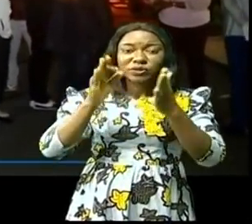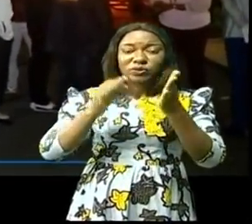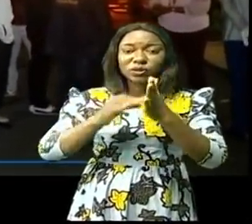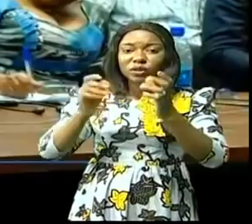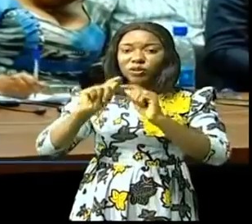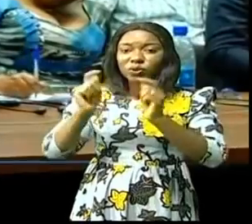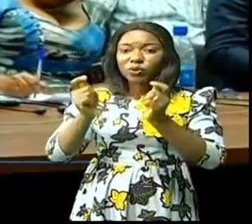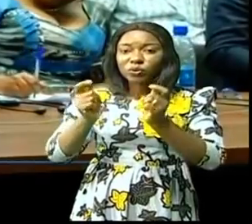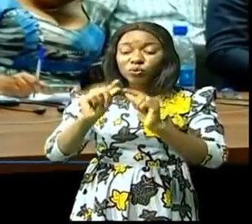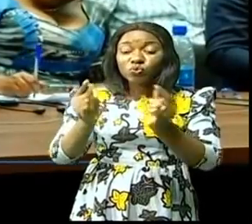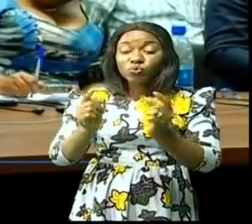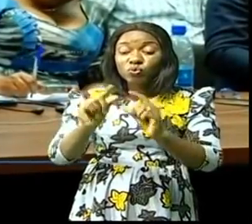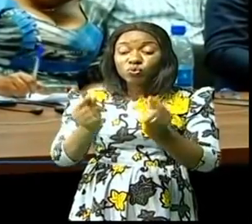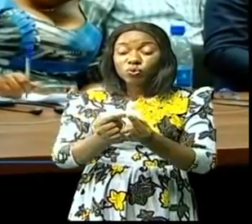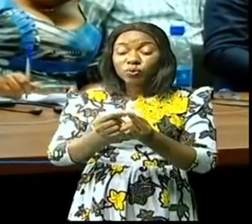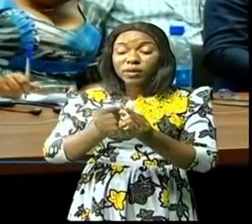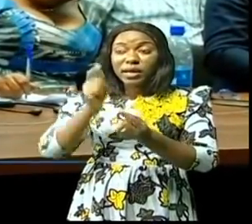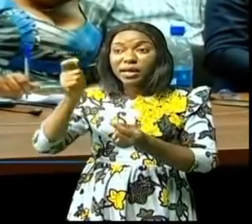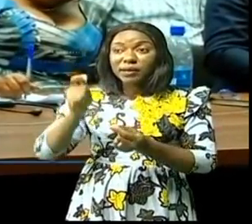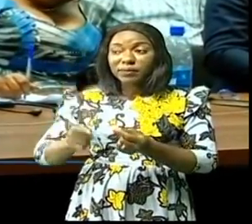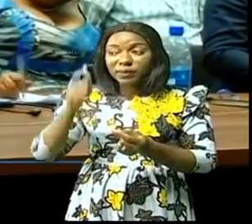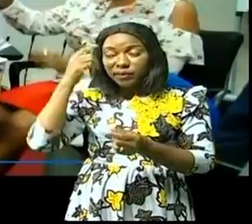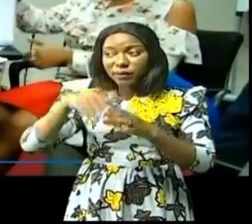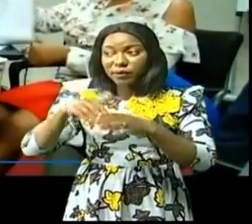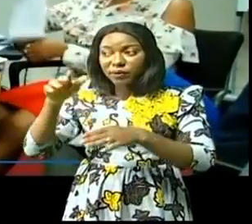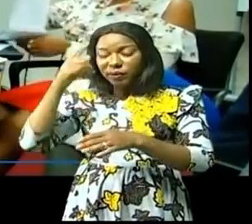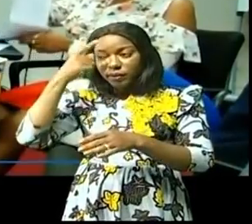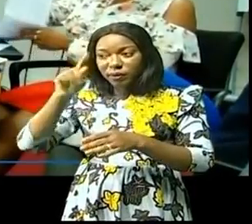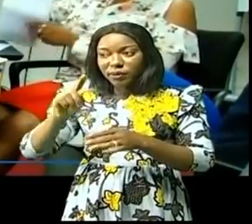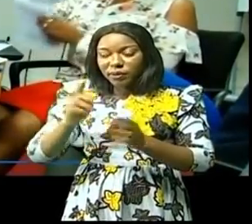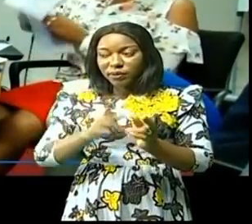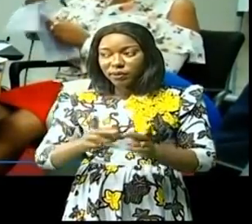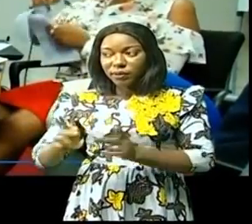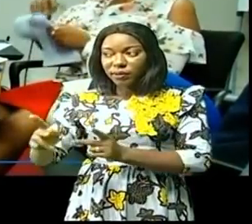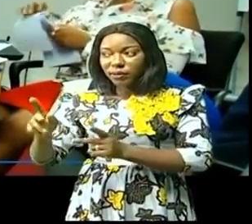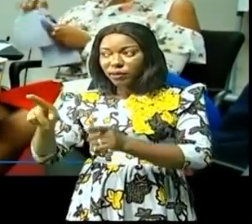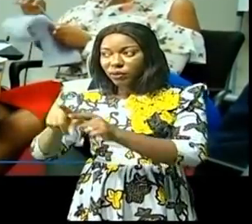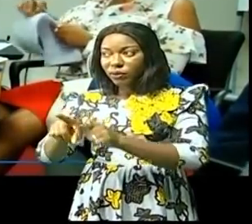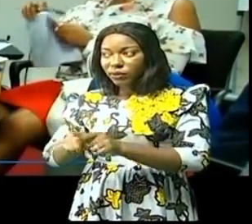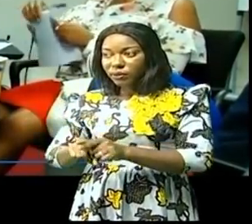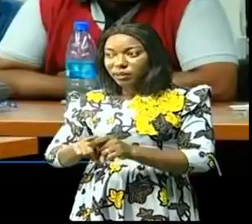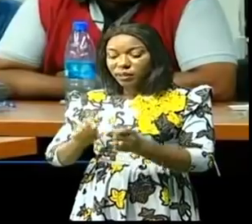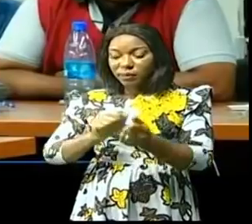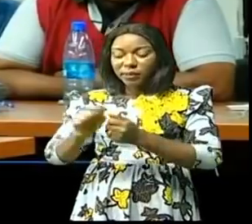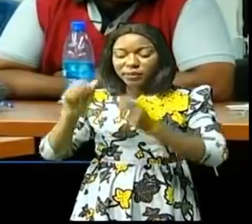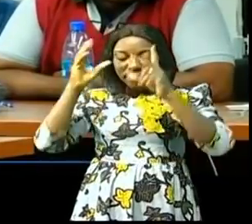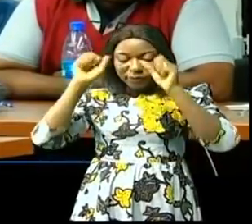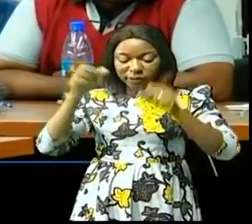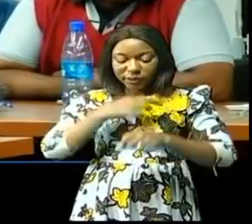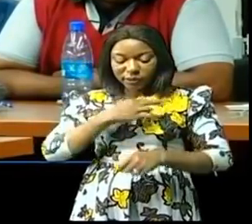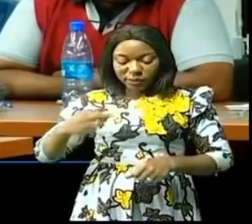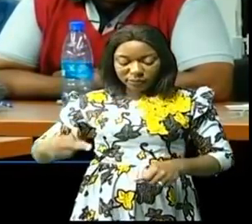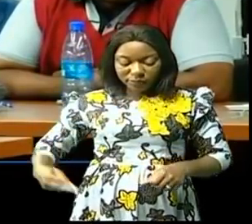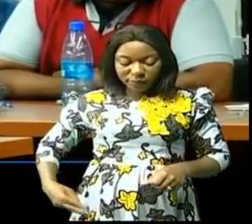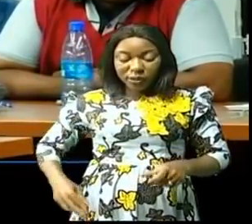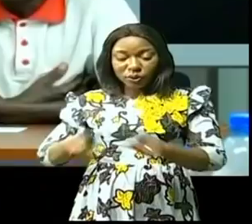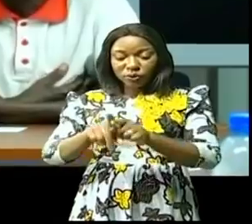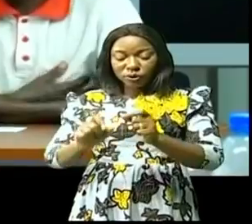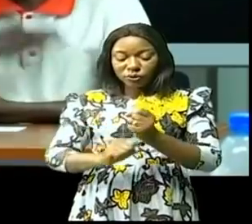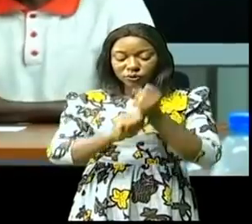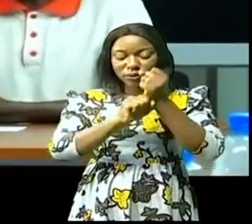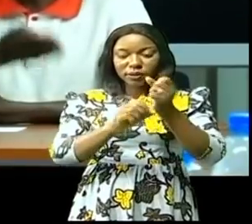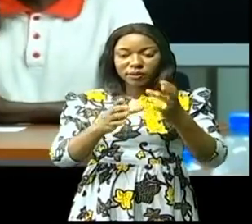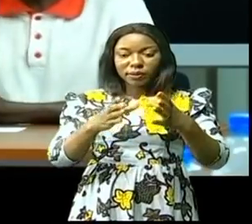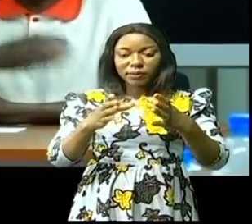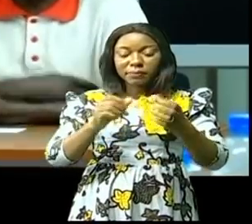zone opérationnelle jusqu'à Goma pour marquer leur adhésion à ces processus initiés par le président de la République et soutenus aujourd'hui